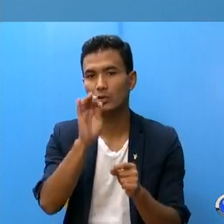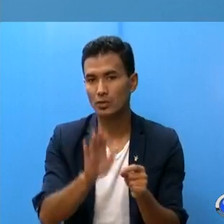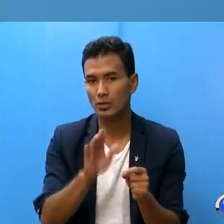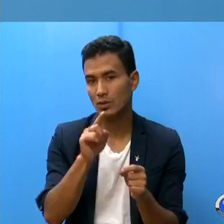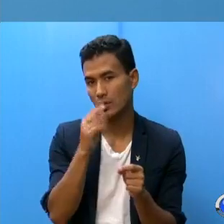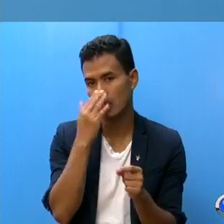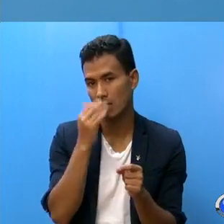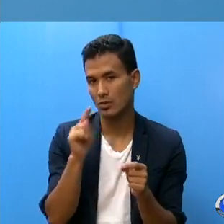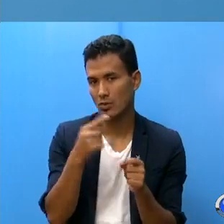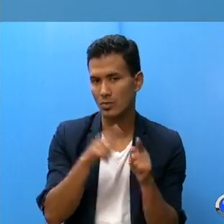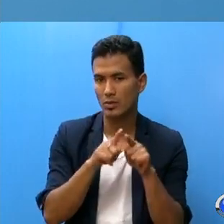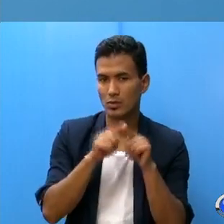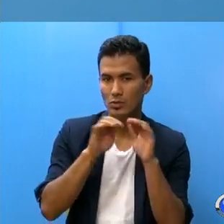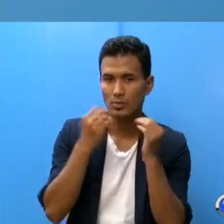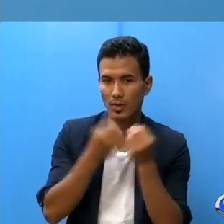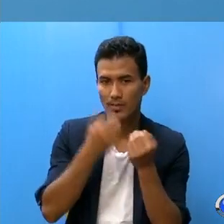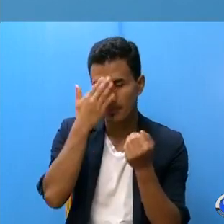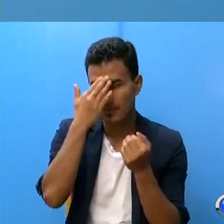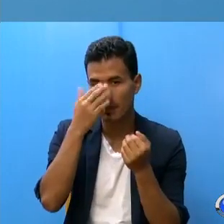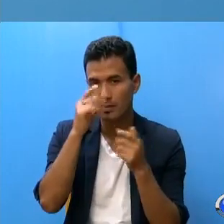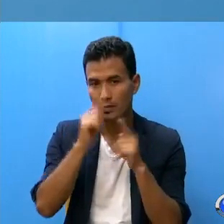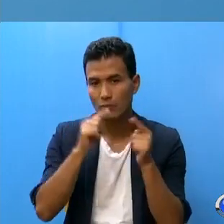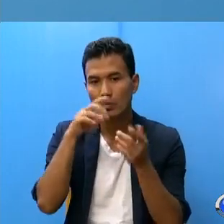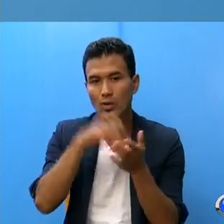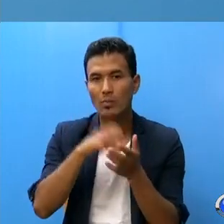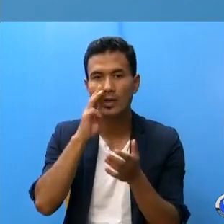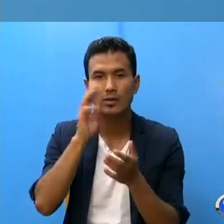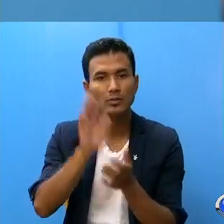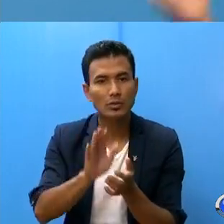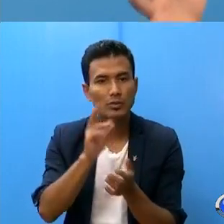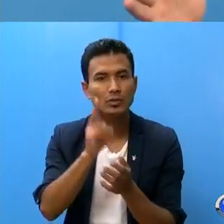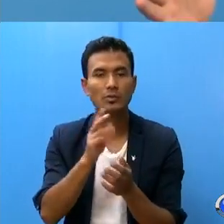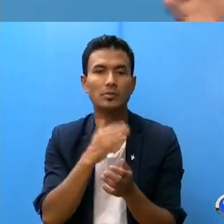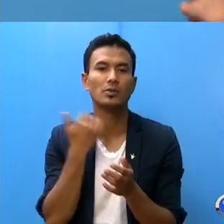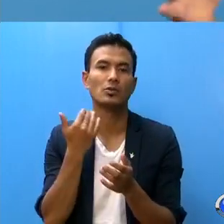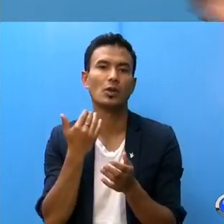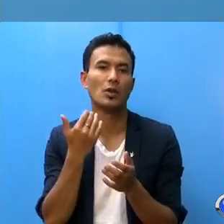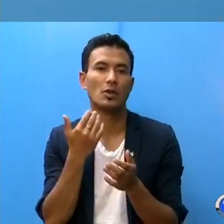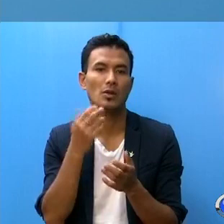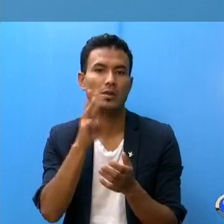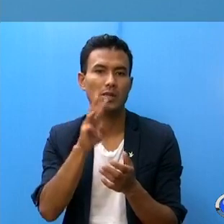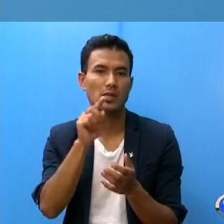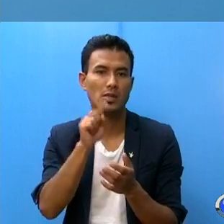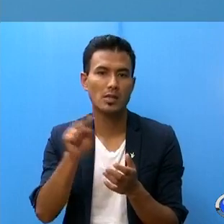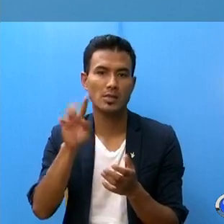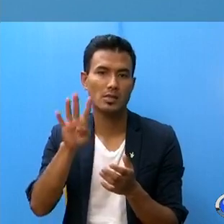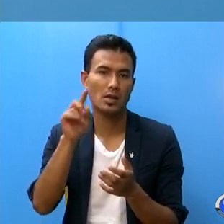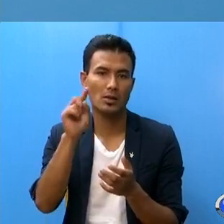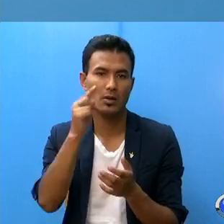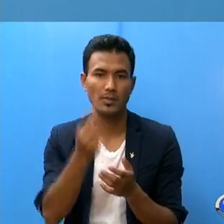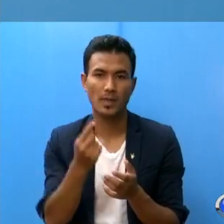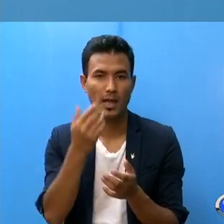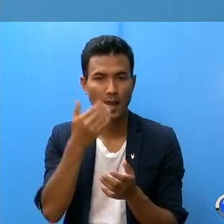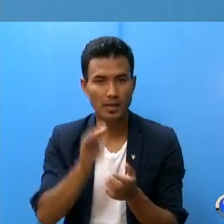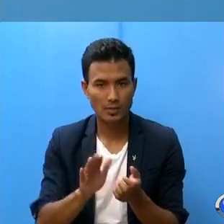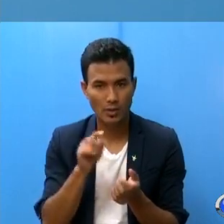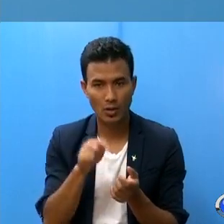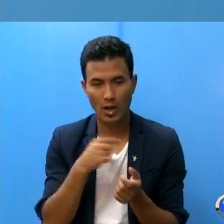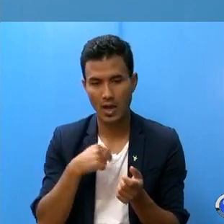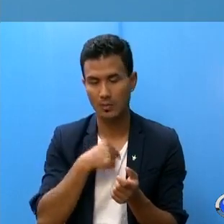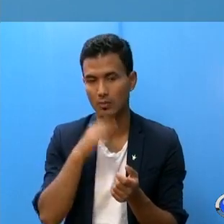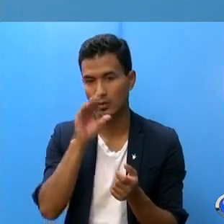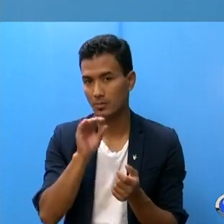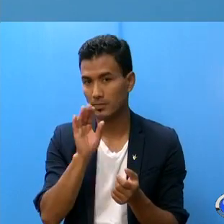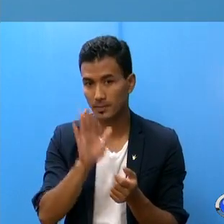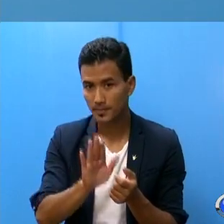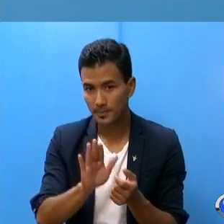था पुगे बनी मिल्थुदार देहने तीन देही चार अपता लाग्छा ते बर अधली आमरोचें कम देखे